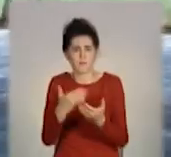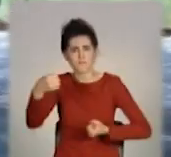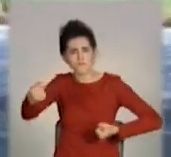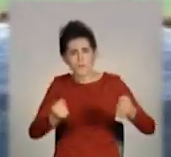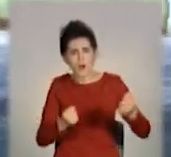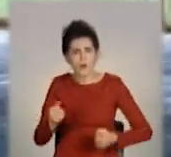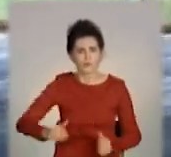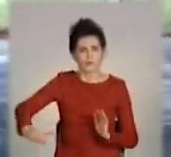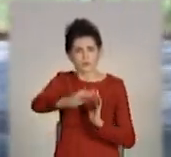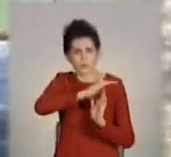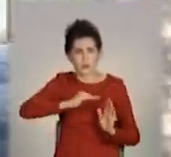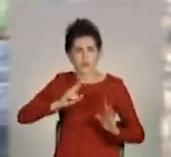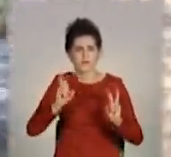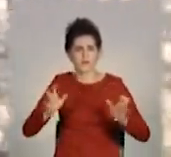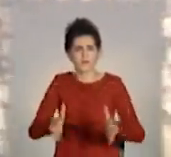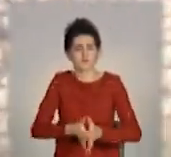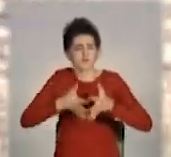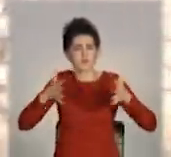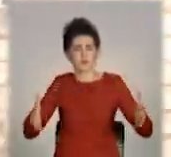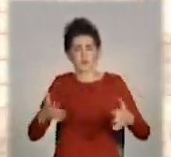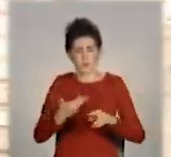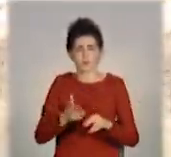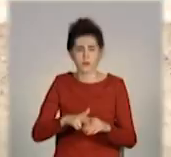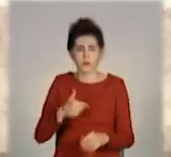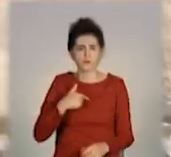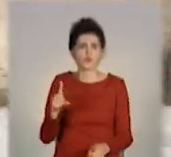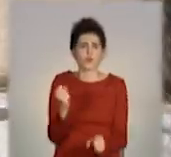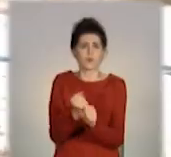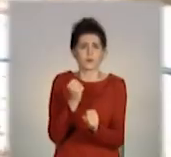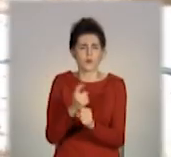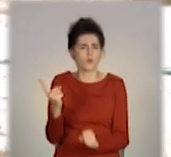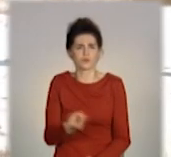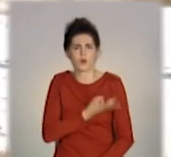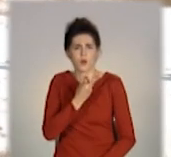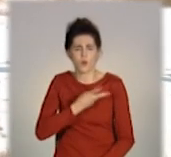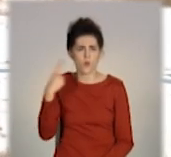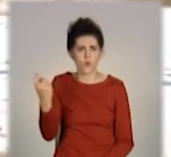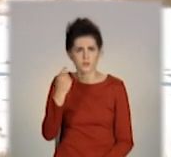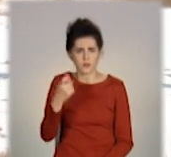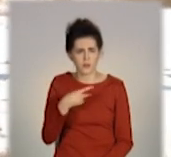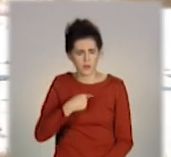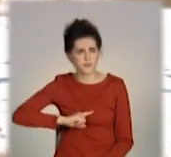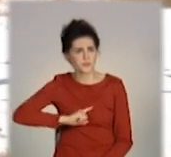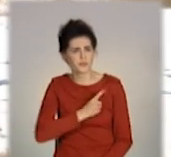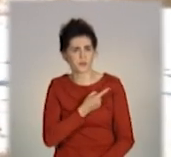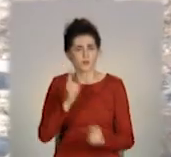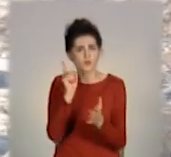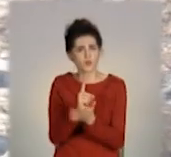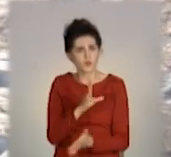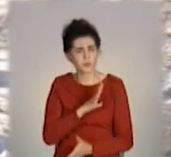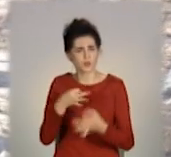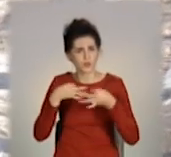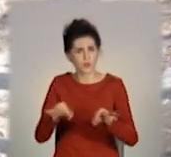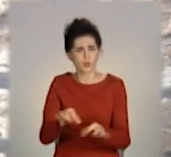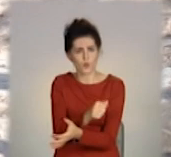їздила, большая та сама. Ну, коротше, творили, що хотіли. Місцеві обурюються, адже дозволу заходити на